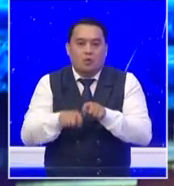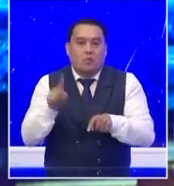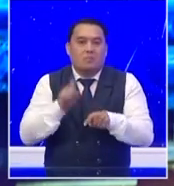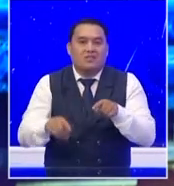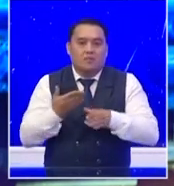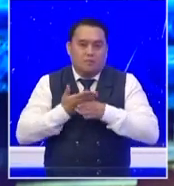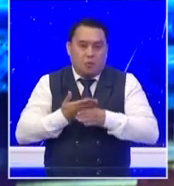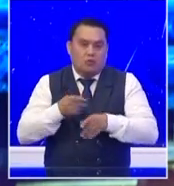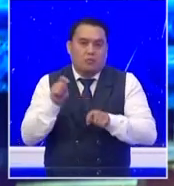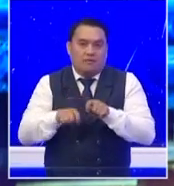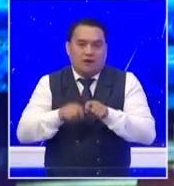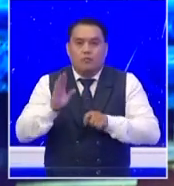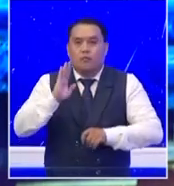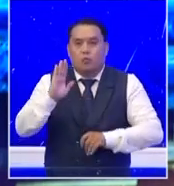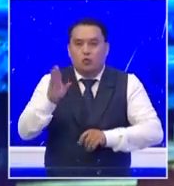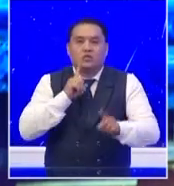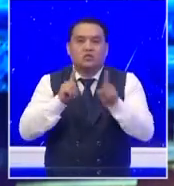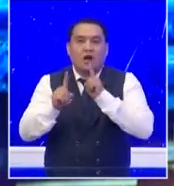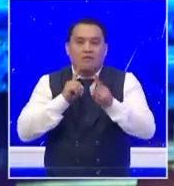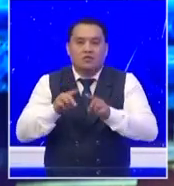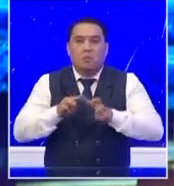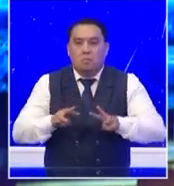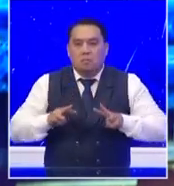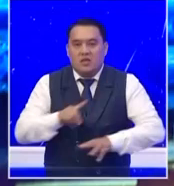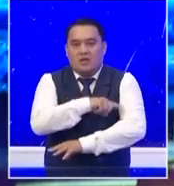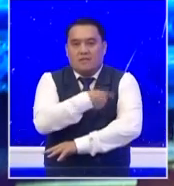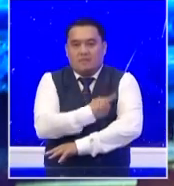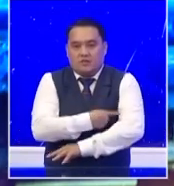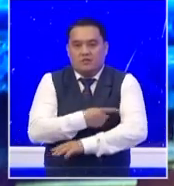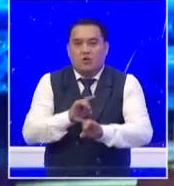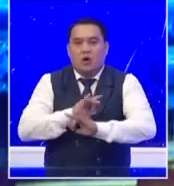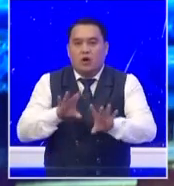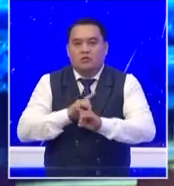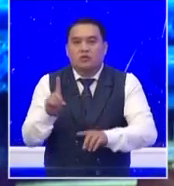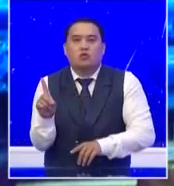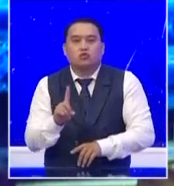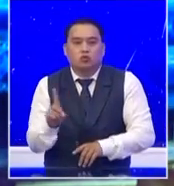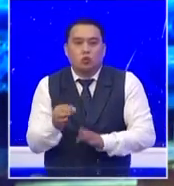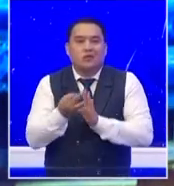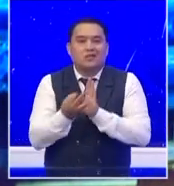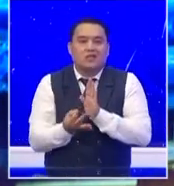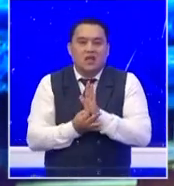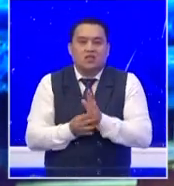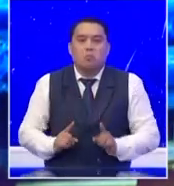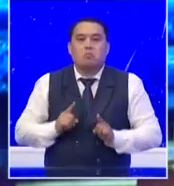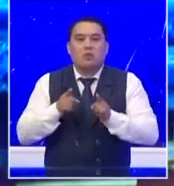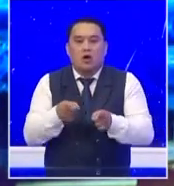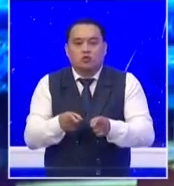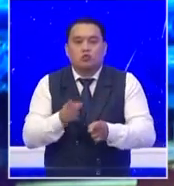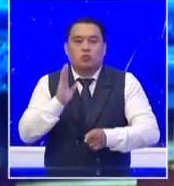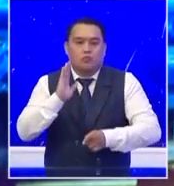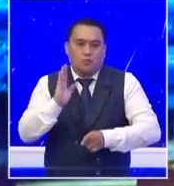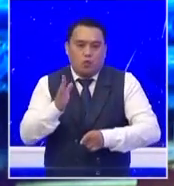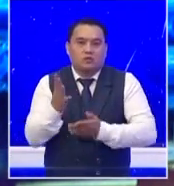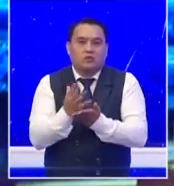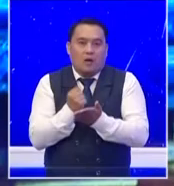скорой помощи. Об этом на брифинге в СЦК заявил министр здравоохранения Алексей Цой. Он отметил, что тесты поступят в ближайшее время,